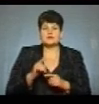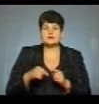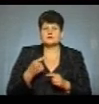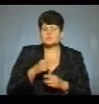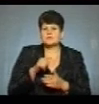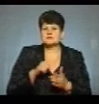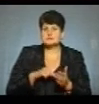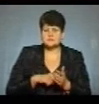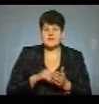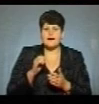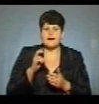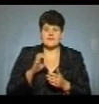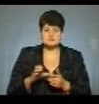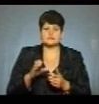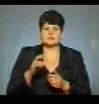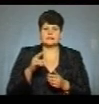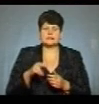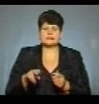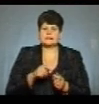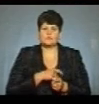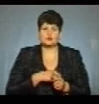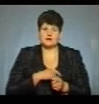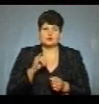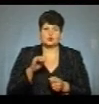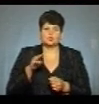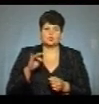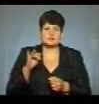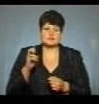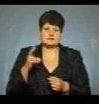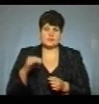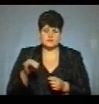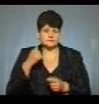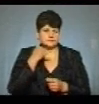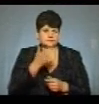у нас від екс-депутата Тернопільської міської ради Ігоря Турського. Давайте ми його почуємо.